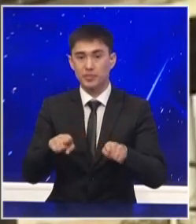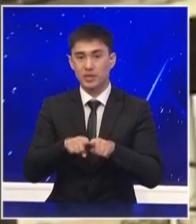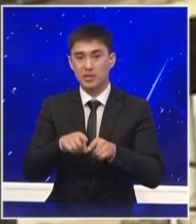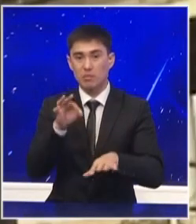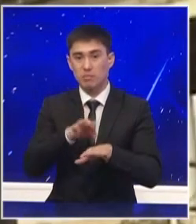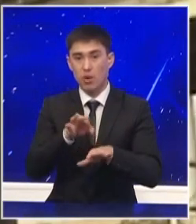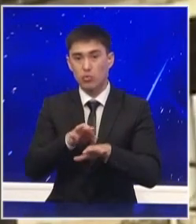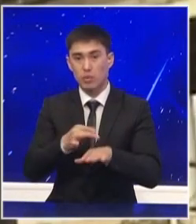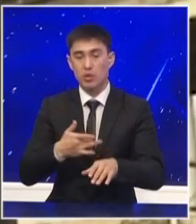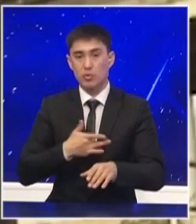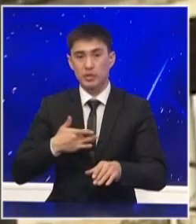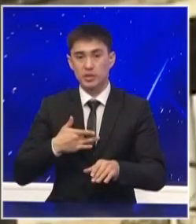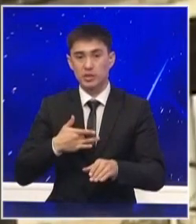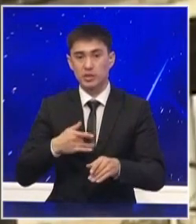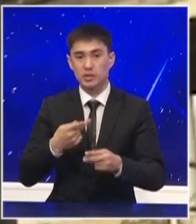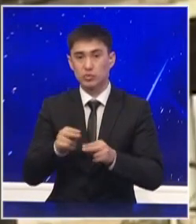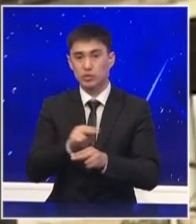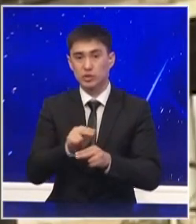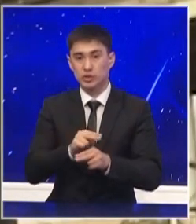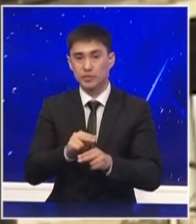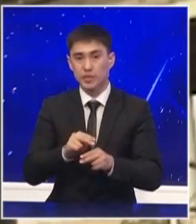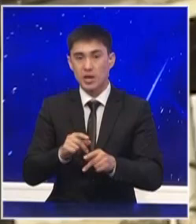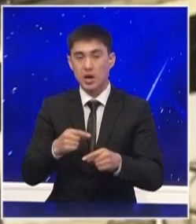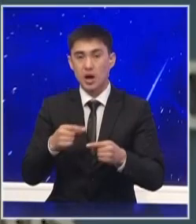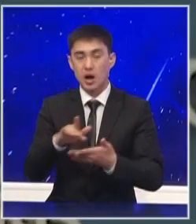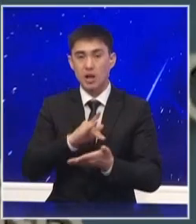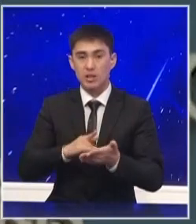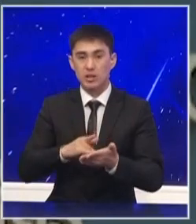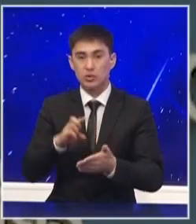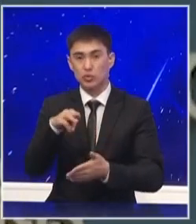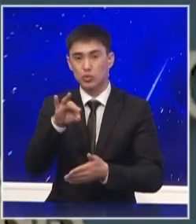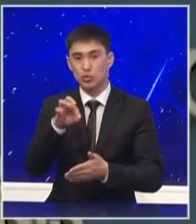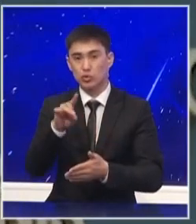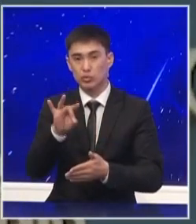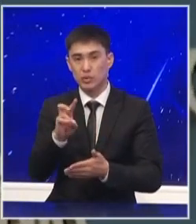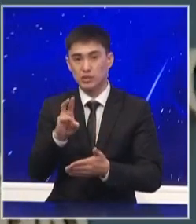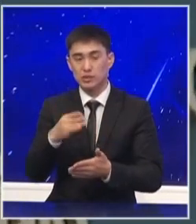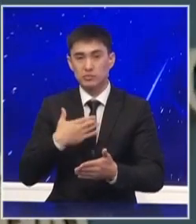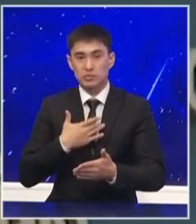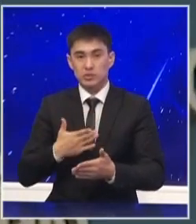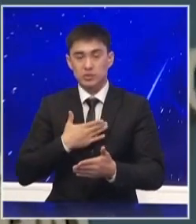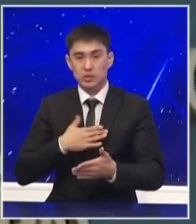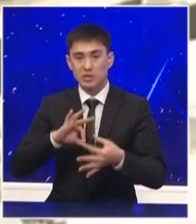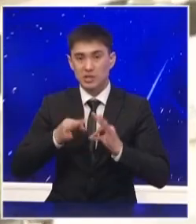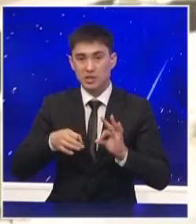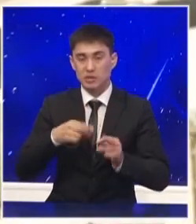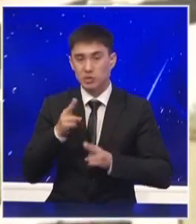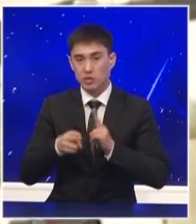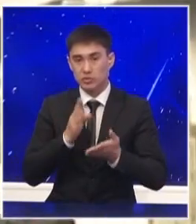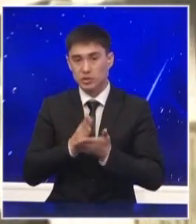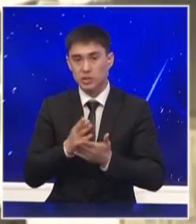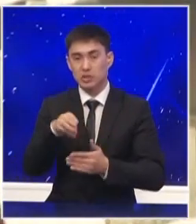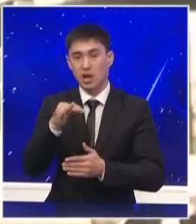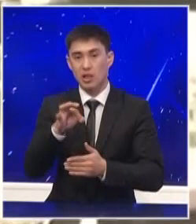ауруы бар адамдар сыртта жүруін шектеу керек дейді. Тұрғындар қалаларды көк түтін басып, көру және тыныс алу қиындап кетті деп шағымданады. Қазір